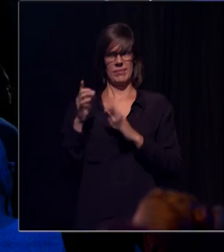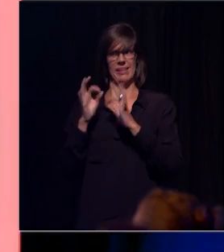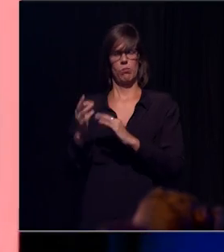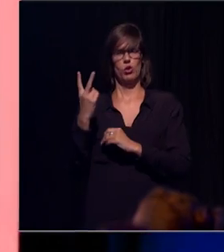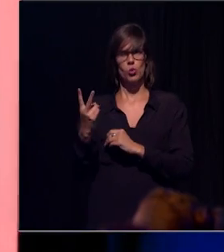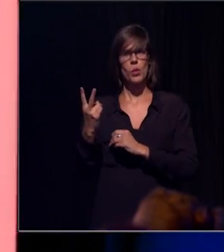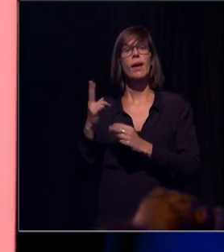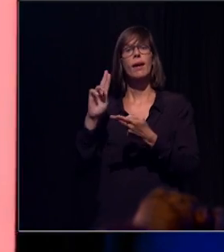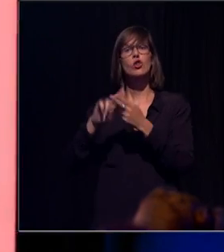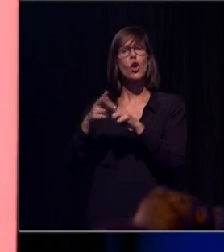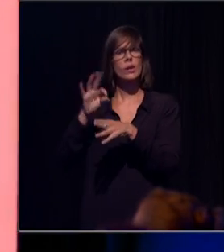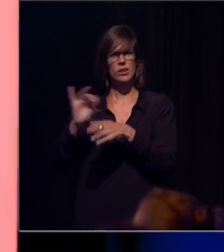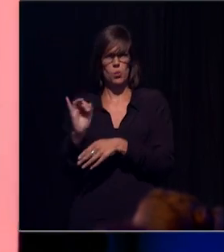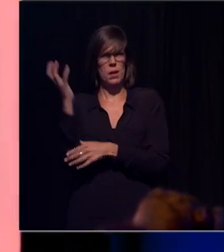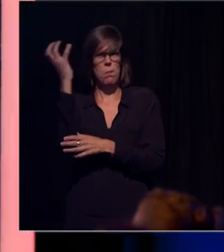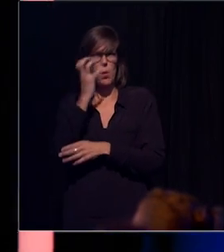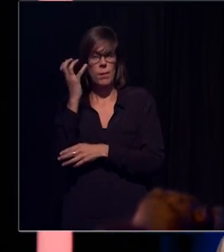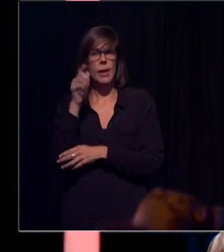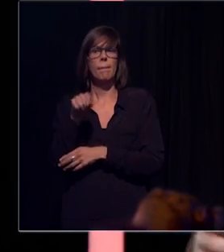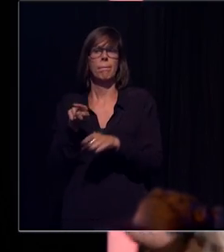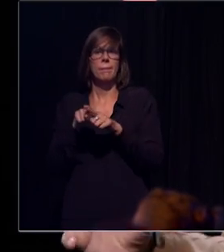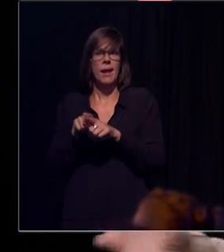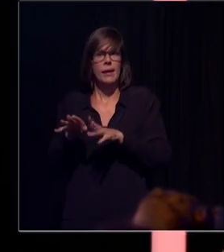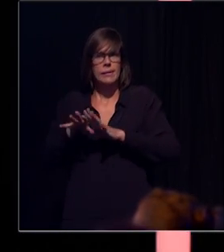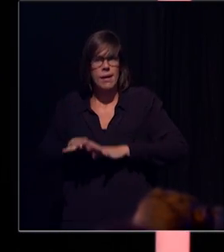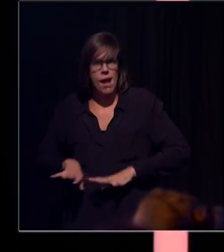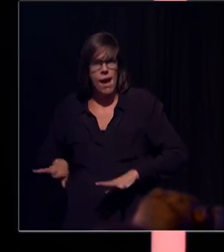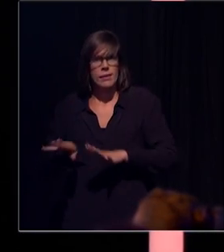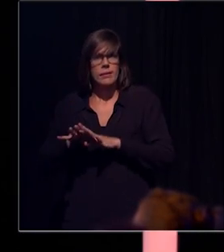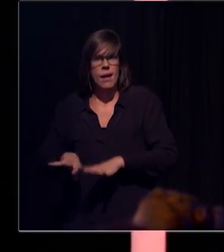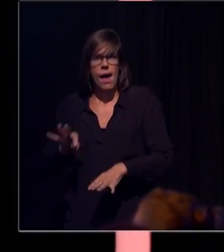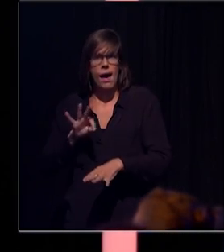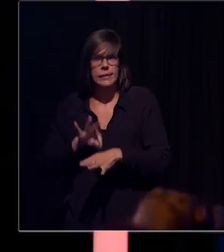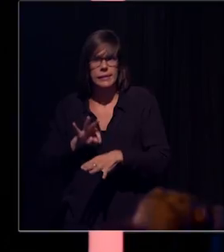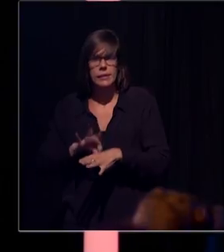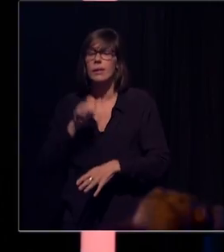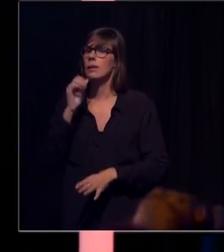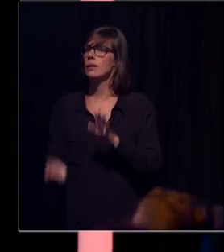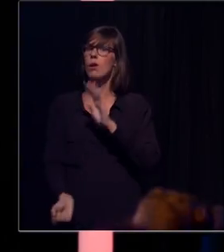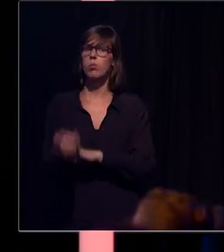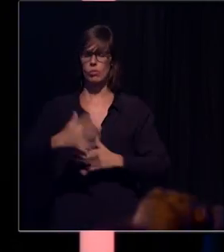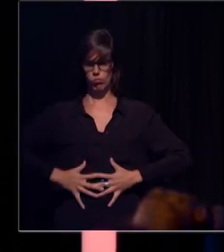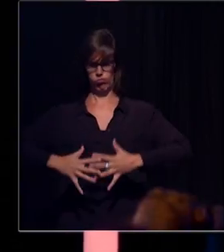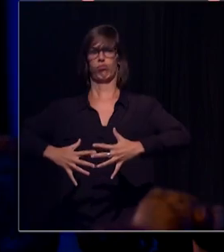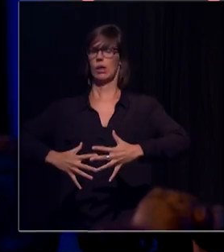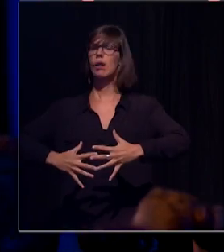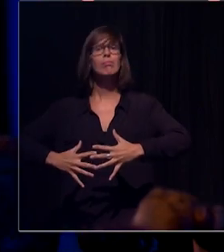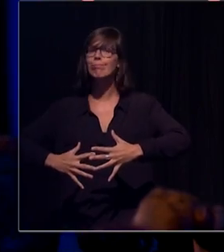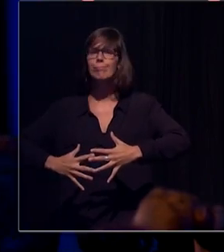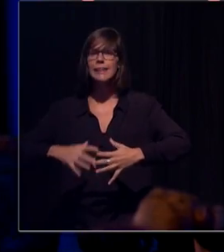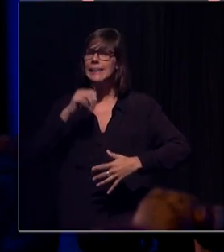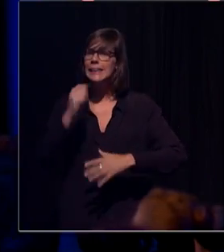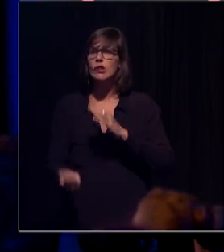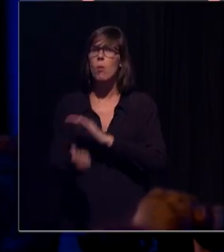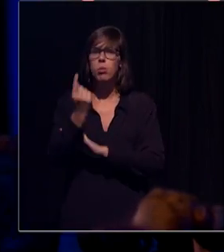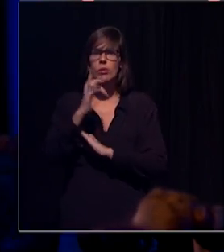bloedvaten. Dus dat is een zeer complexe ziekte, veel complexer dan type 1, waarbij er maar één vorm van cel een stuk